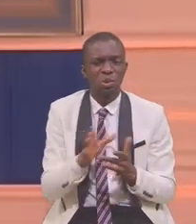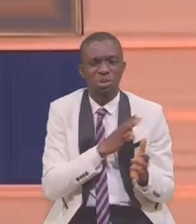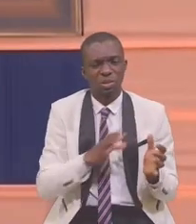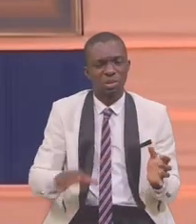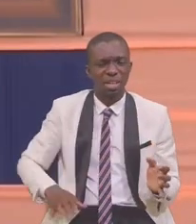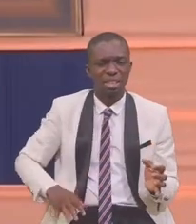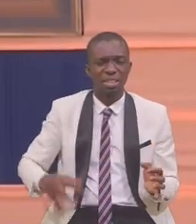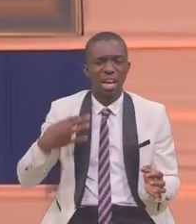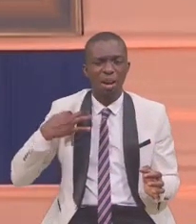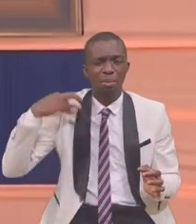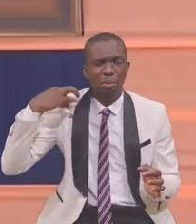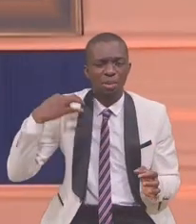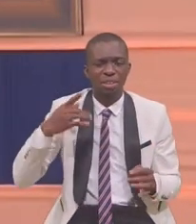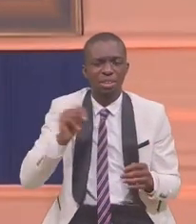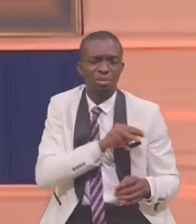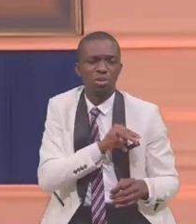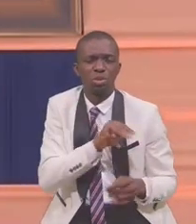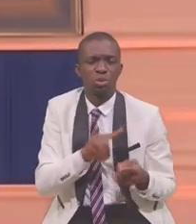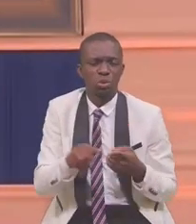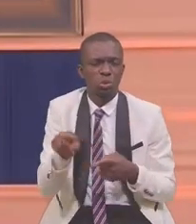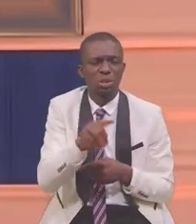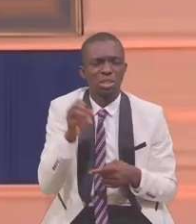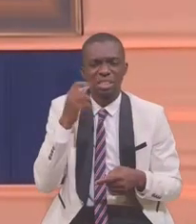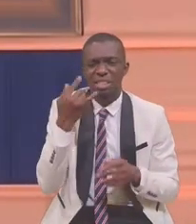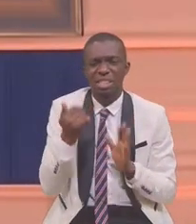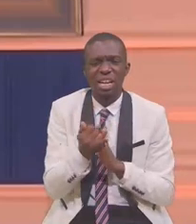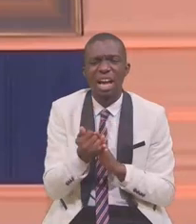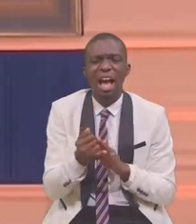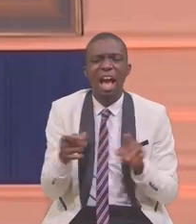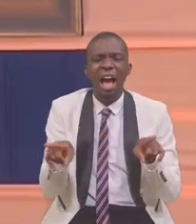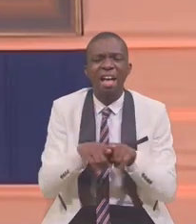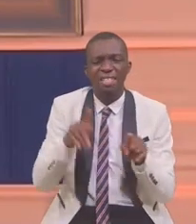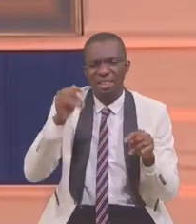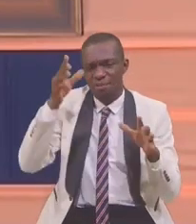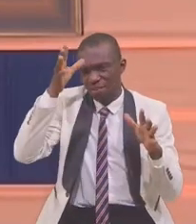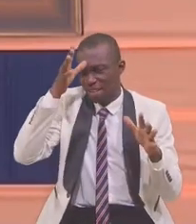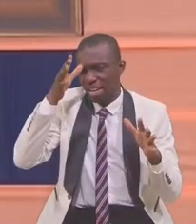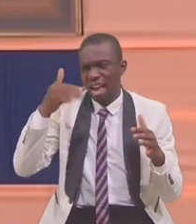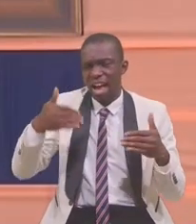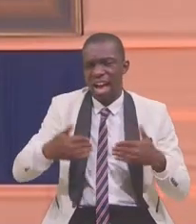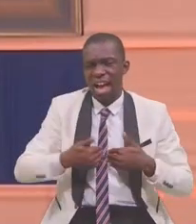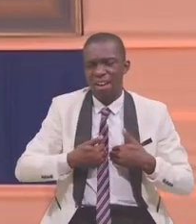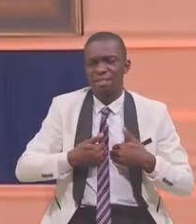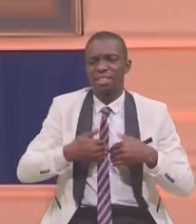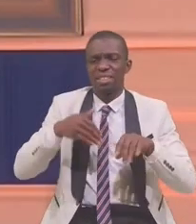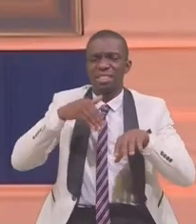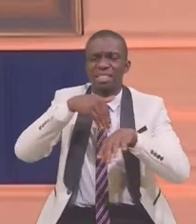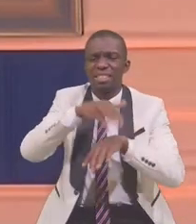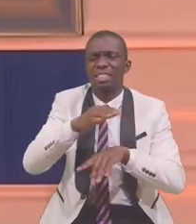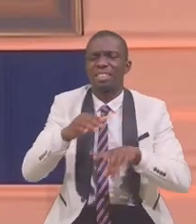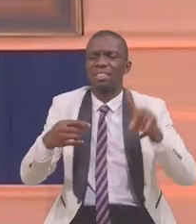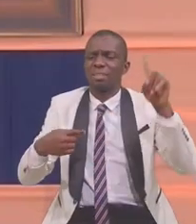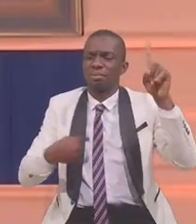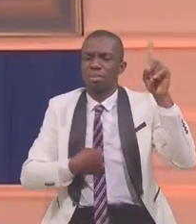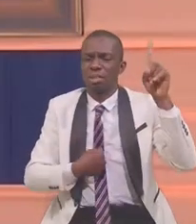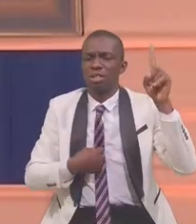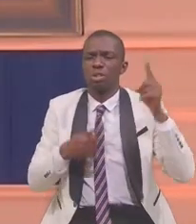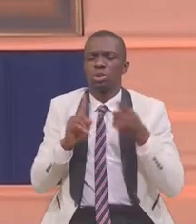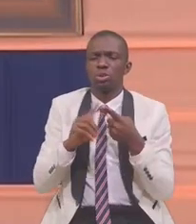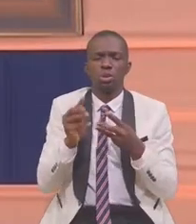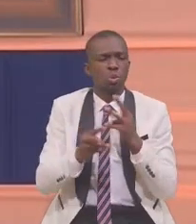service. Et que comme le Père l'a envoyé dans le monde, c'est la première partie de ce verset. La deuxième